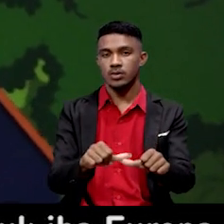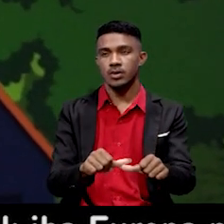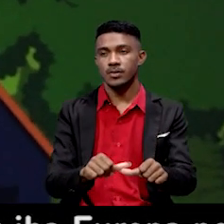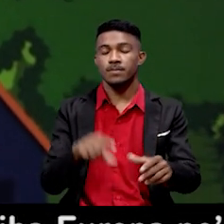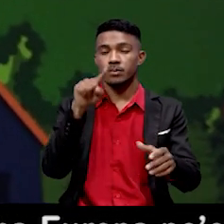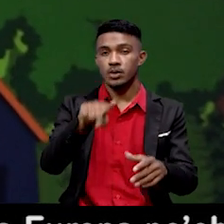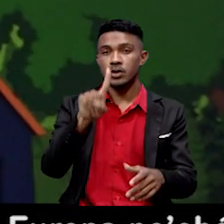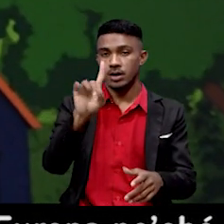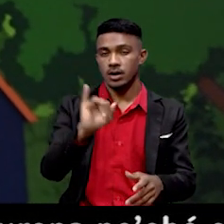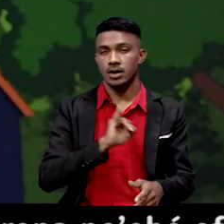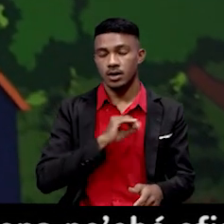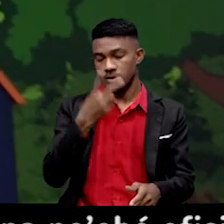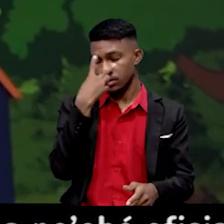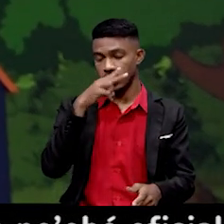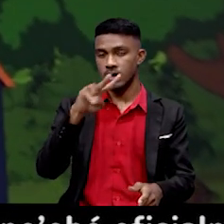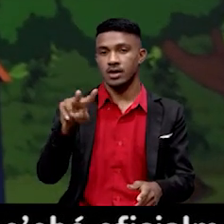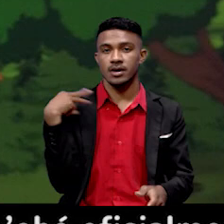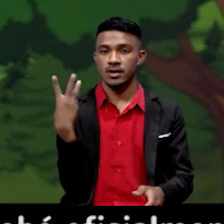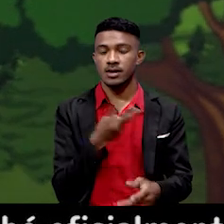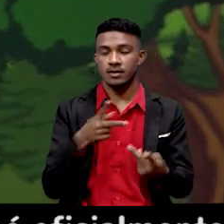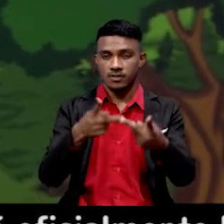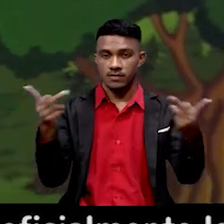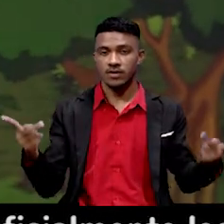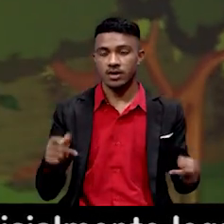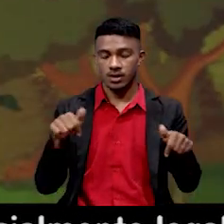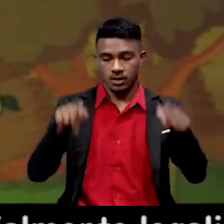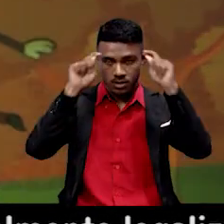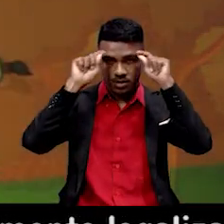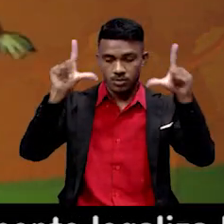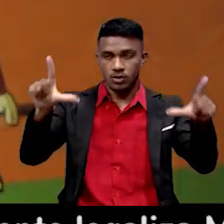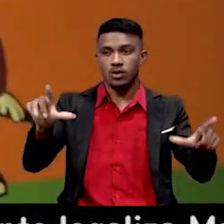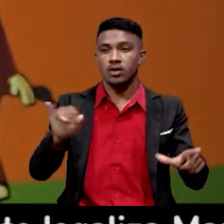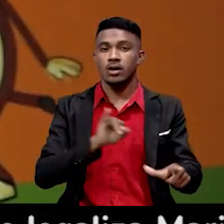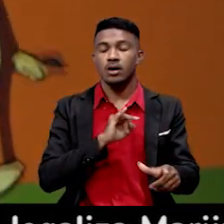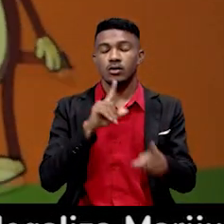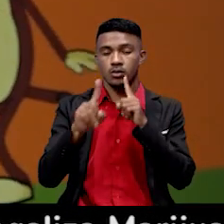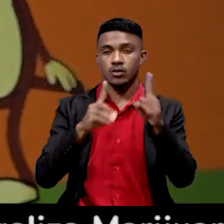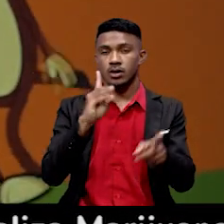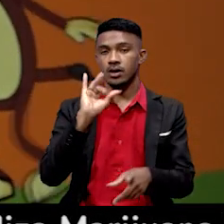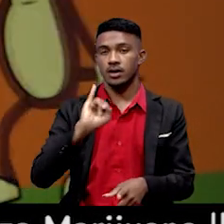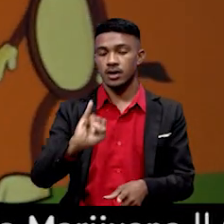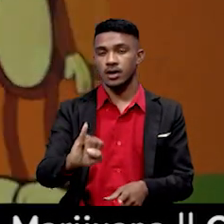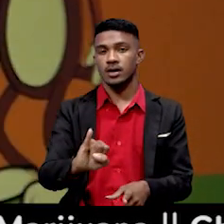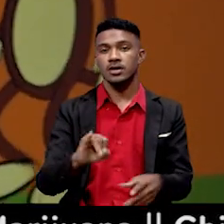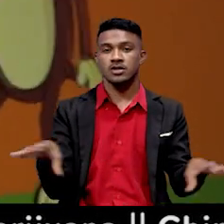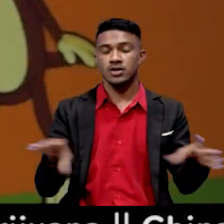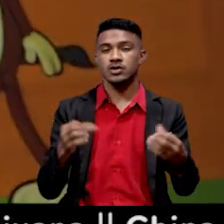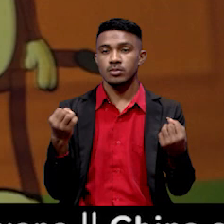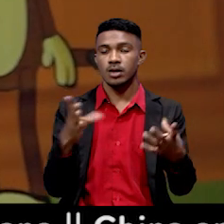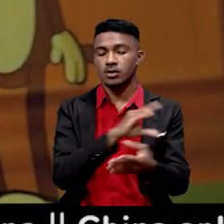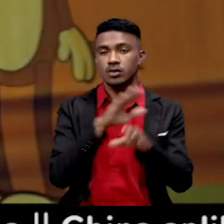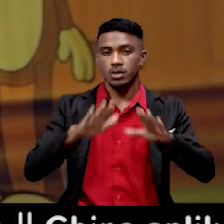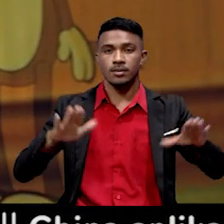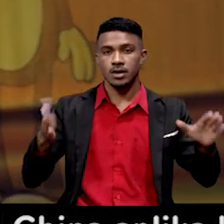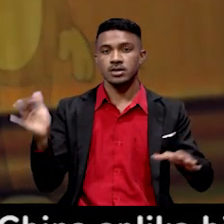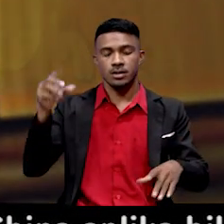ni hau sempre hari bah kata awal ni tu ni hati ni tinggal ni konteks tinggal hau kulit dile. Tambah awal desember ya barak. Lah barak sih potensi barak.